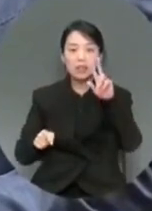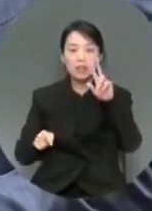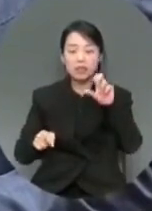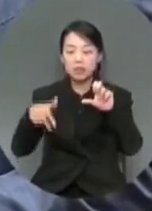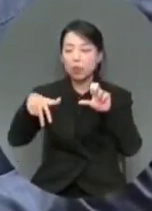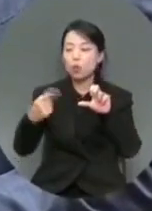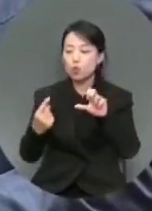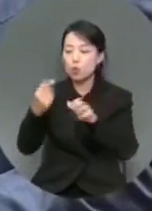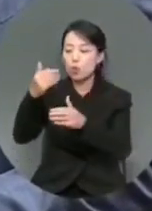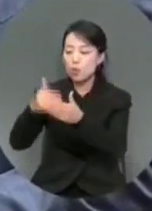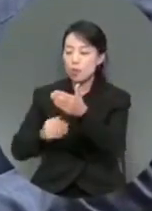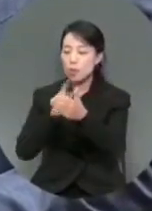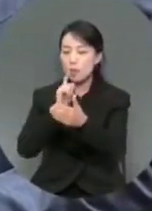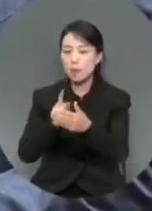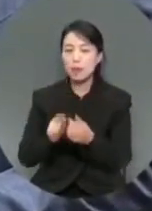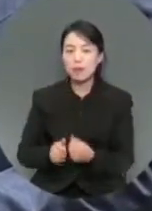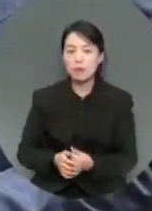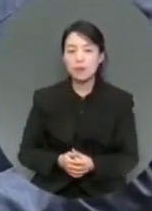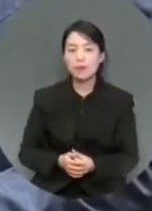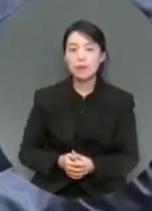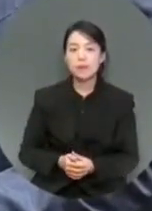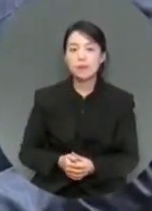응?